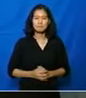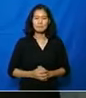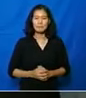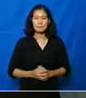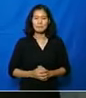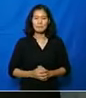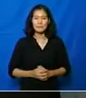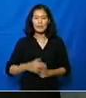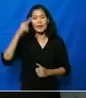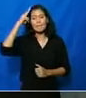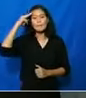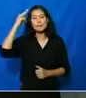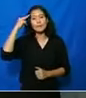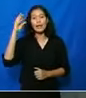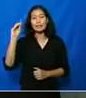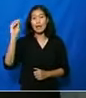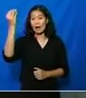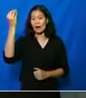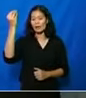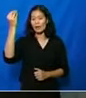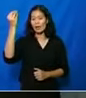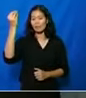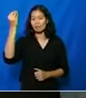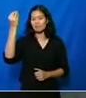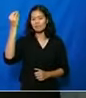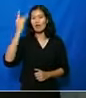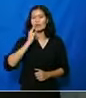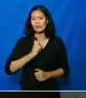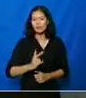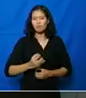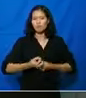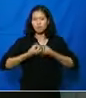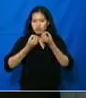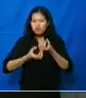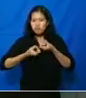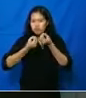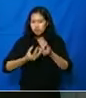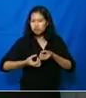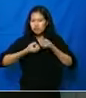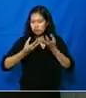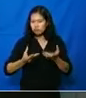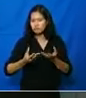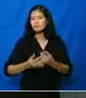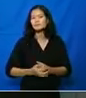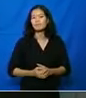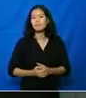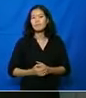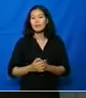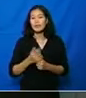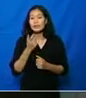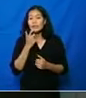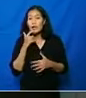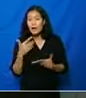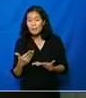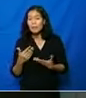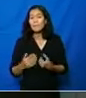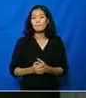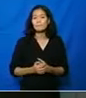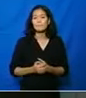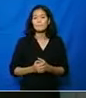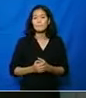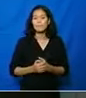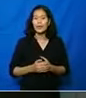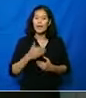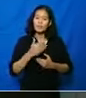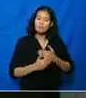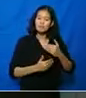di Pemprov DKI Jakarta akan meneruskan kampanye yang selama ini sudah kita kerjakan terkait dengan